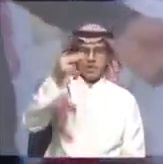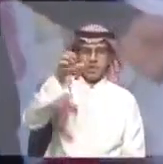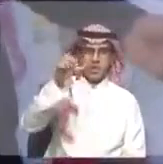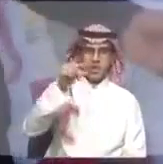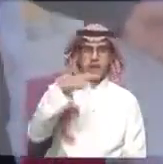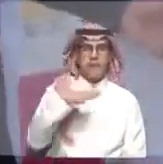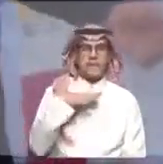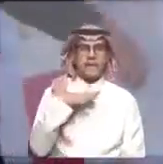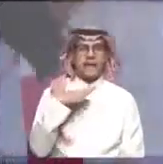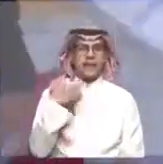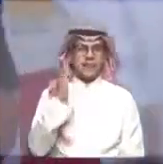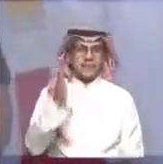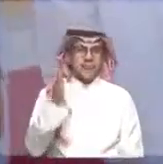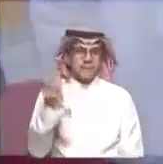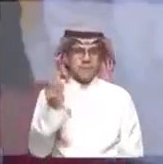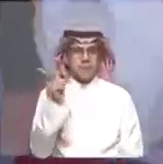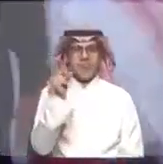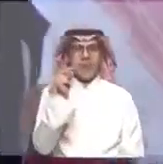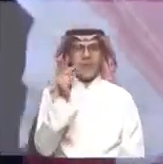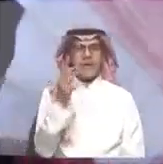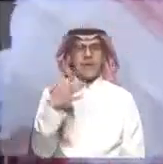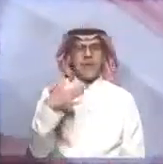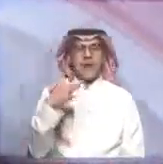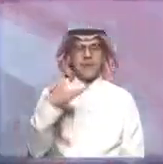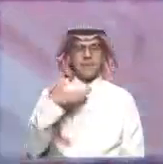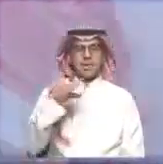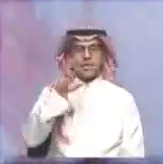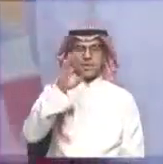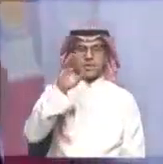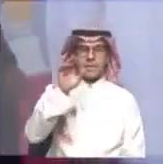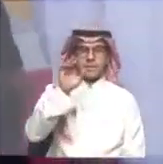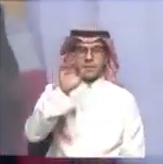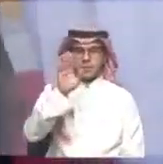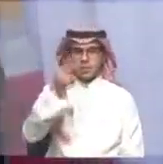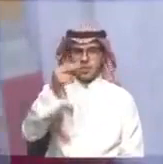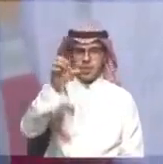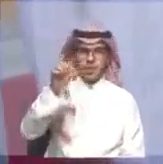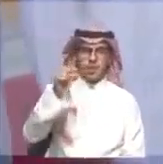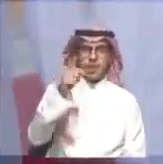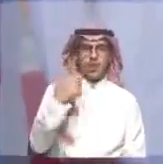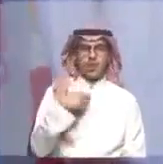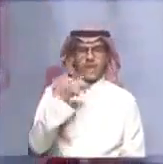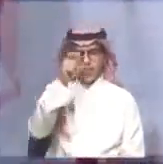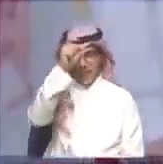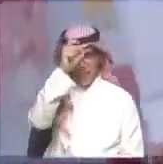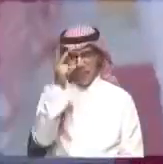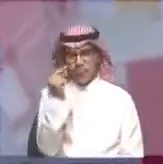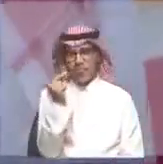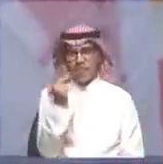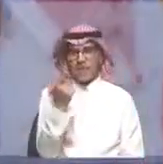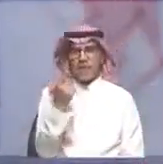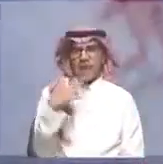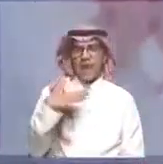أمير المنطقة الشرقية، وصاحب السمو الملكي الأمير عبد العزيز بن سعود بن نايف بن عبد العزيز وزير الداخلية، وصاحب